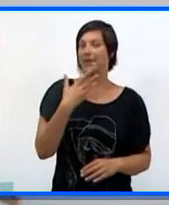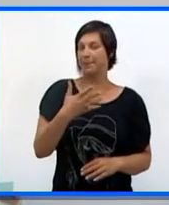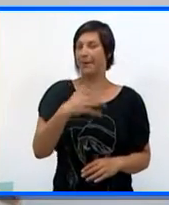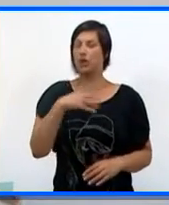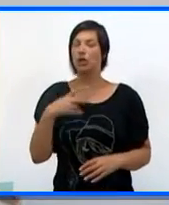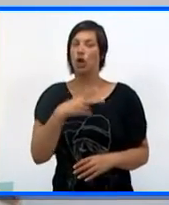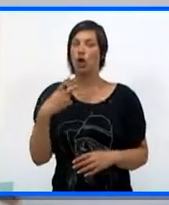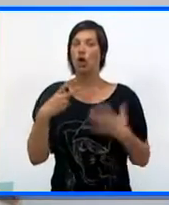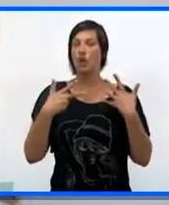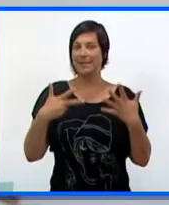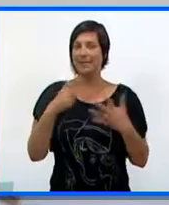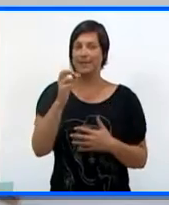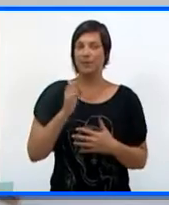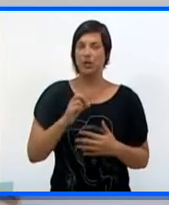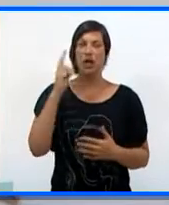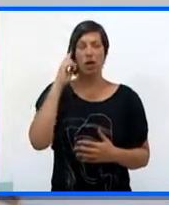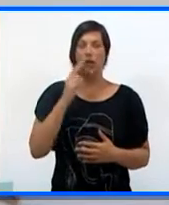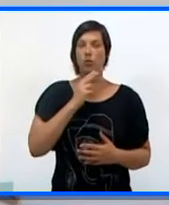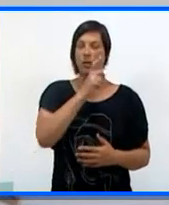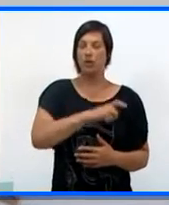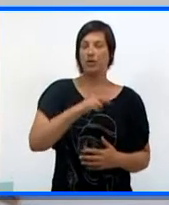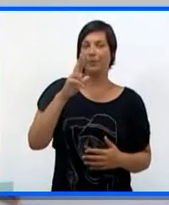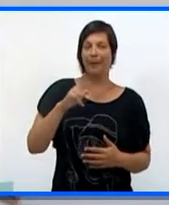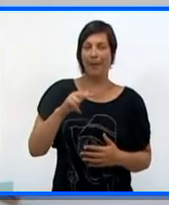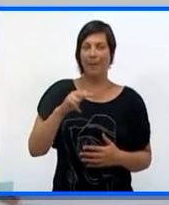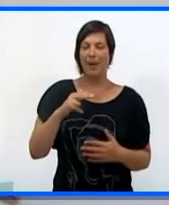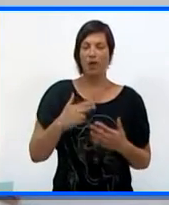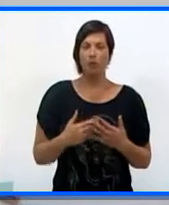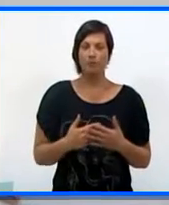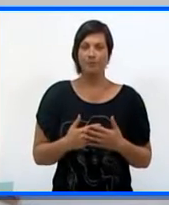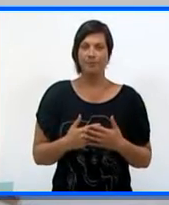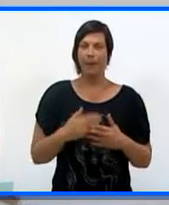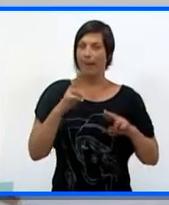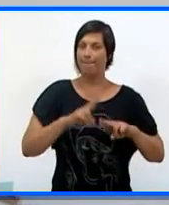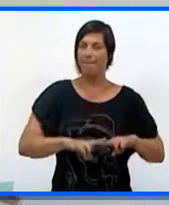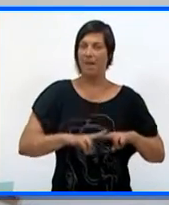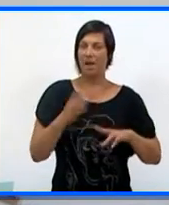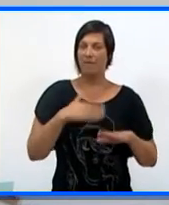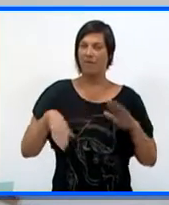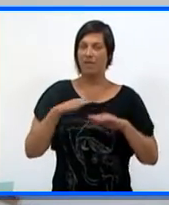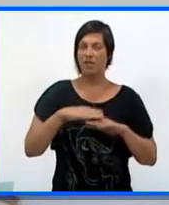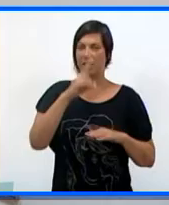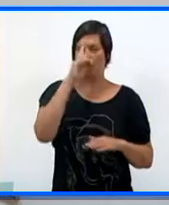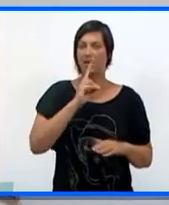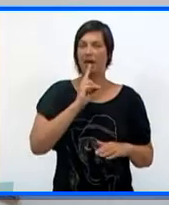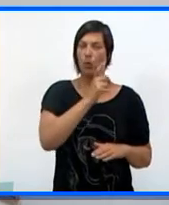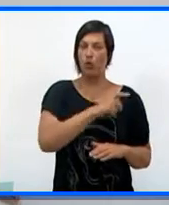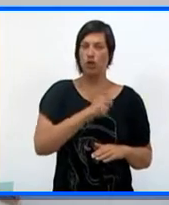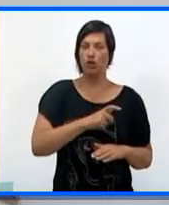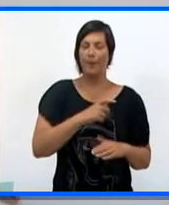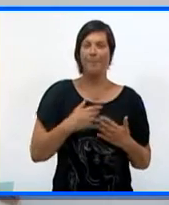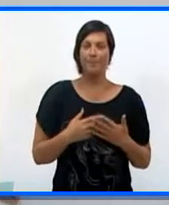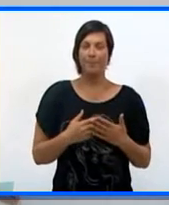do 80%. Sada ove gluhe osobe, one imaju pravo veće nego nagluhe, one